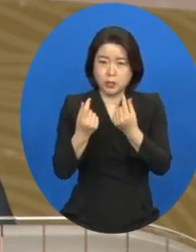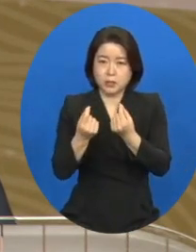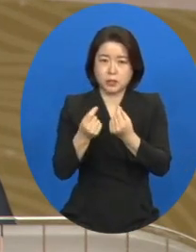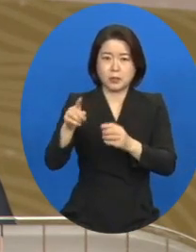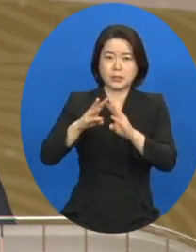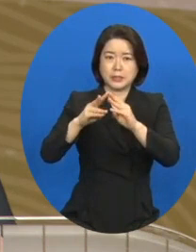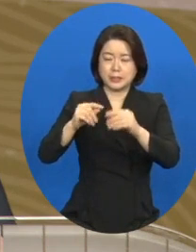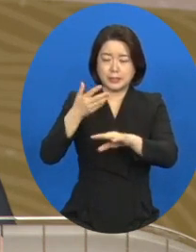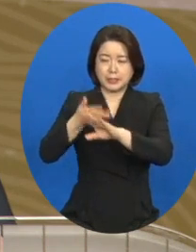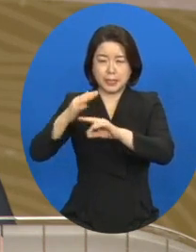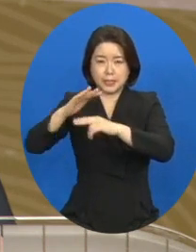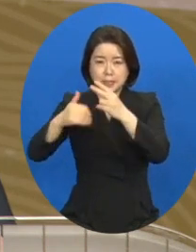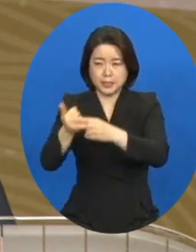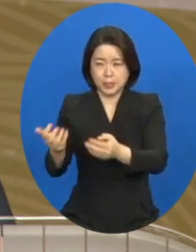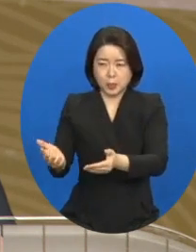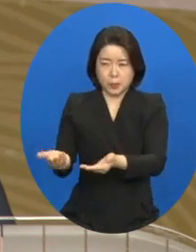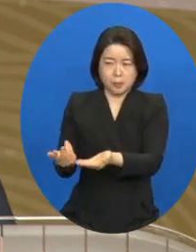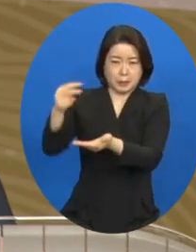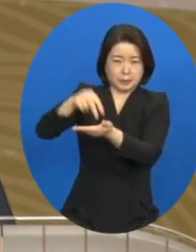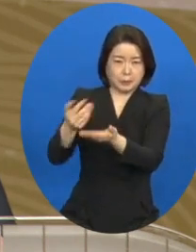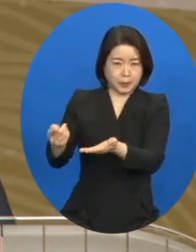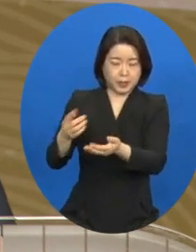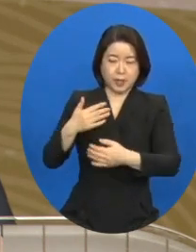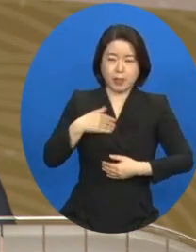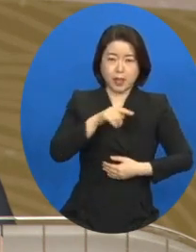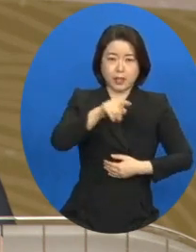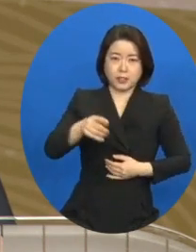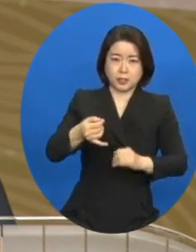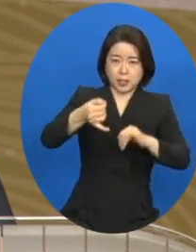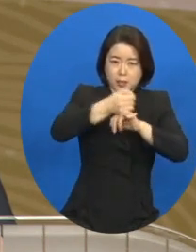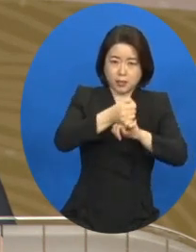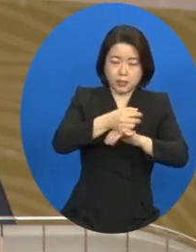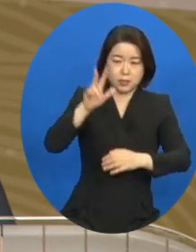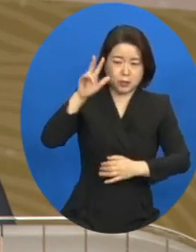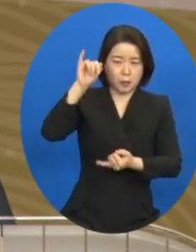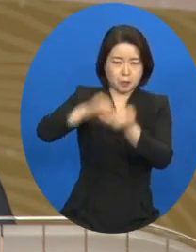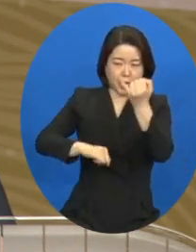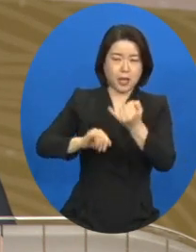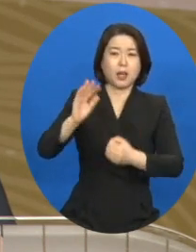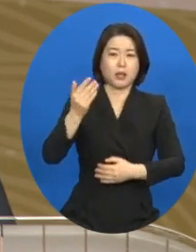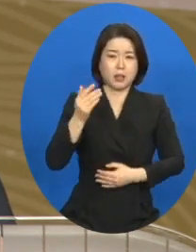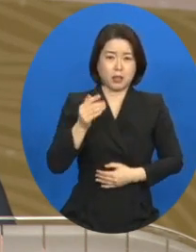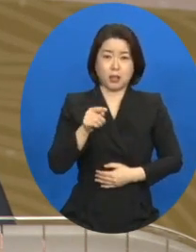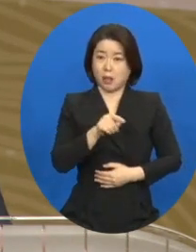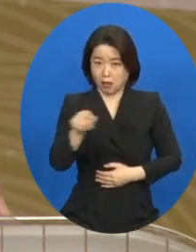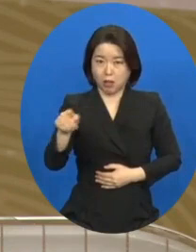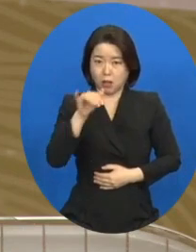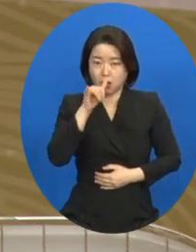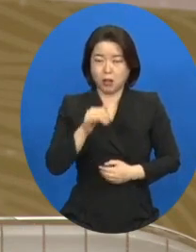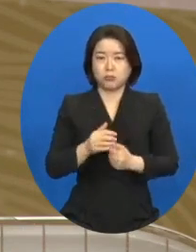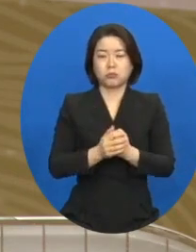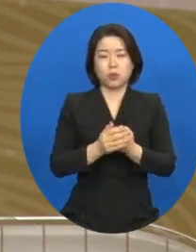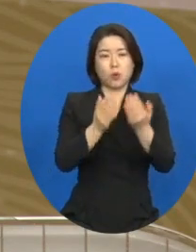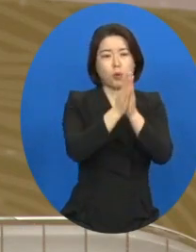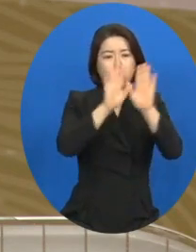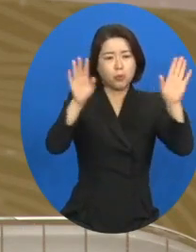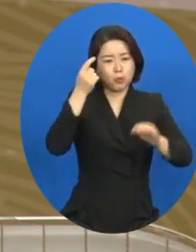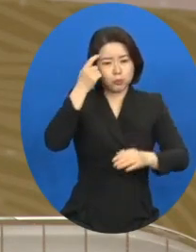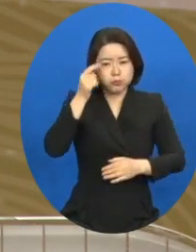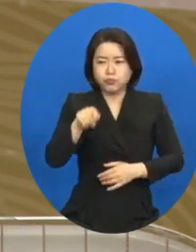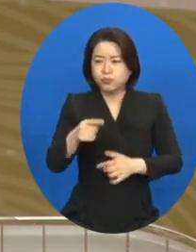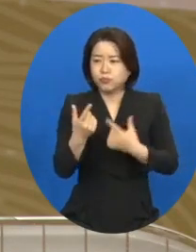것이요 나를 버리고 내가 그들과 맺은 언약을 어길 것이라. 아, 모세가 왜 이런 말을